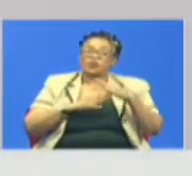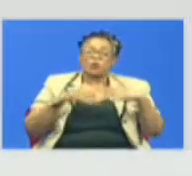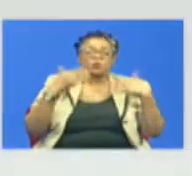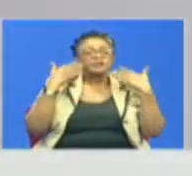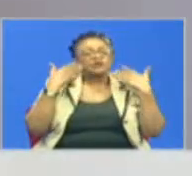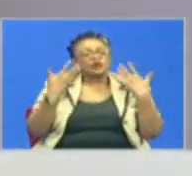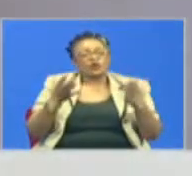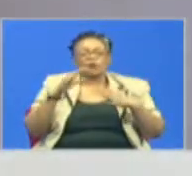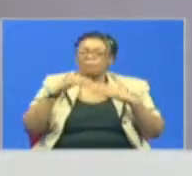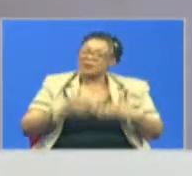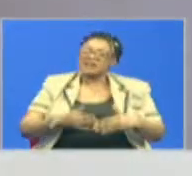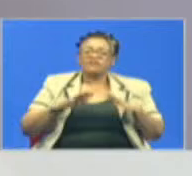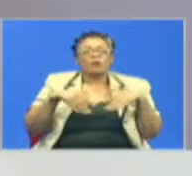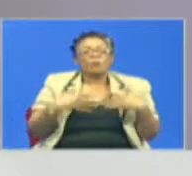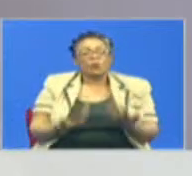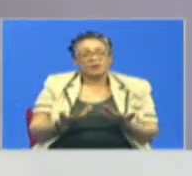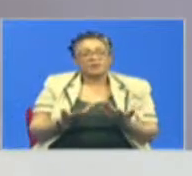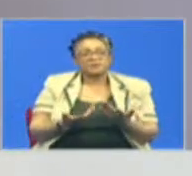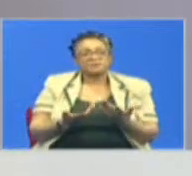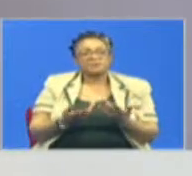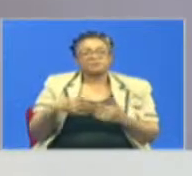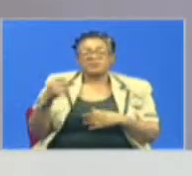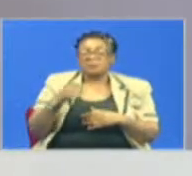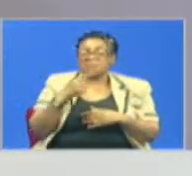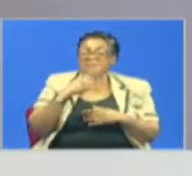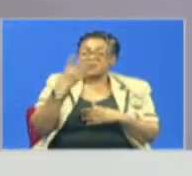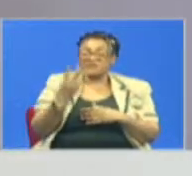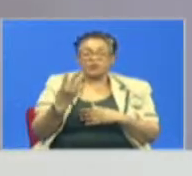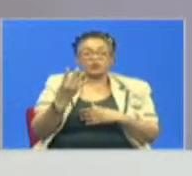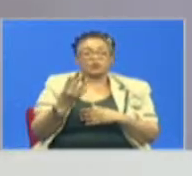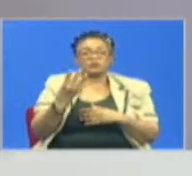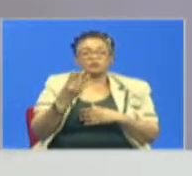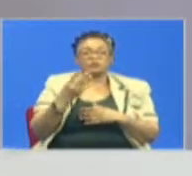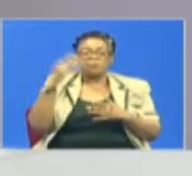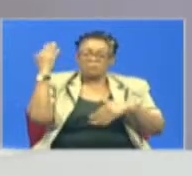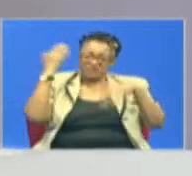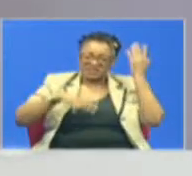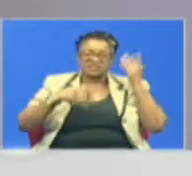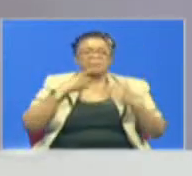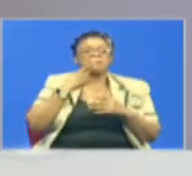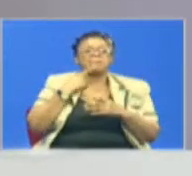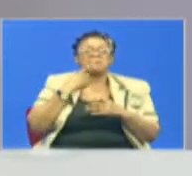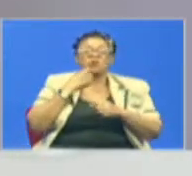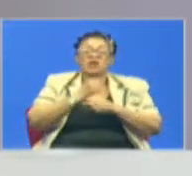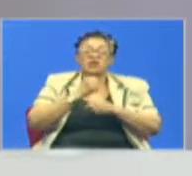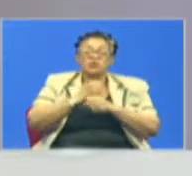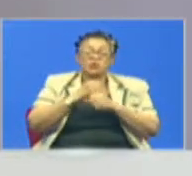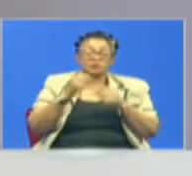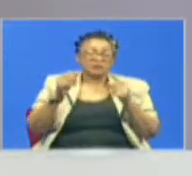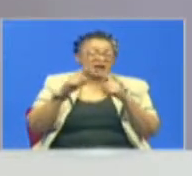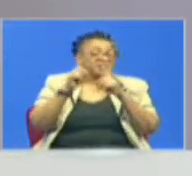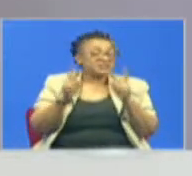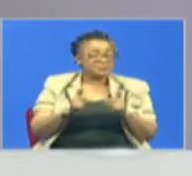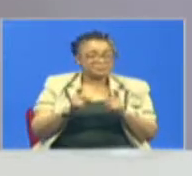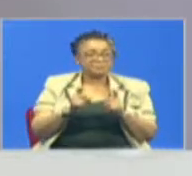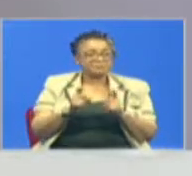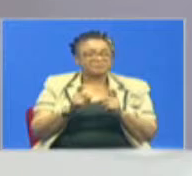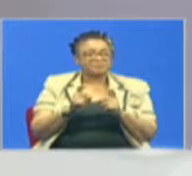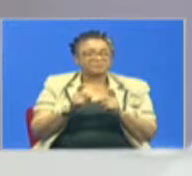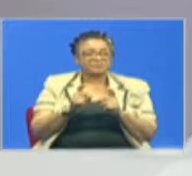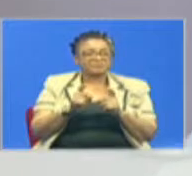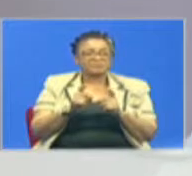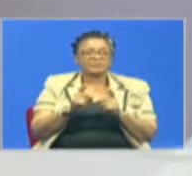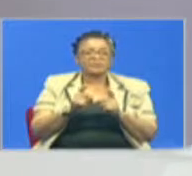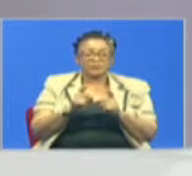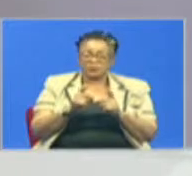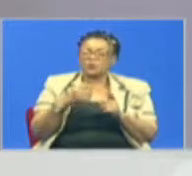vipi. Mwezi wa 4 ambao Profesa Magoa anasema watu watafanya mitihani ya KCPE na KCSE, kutakuwa na